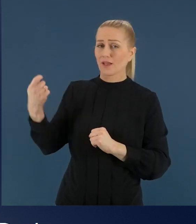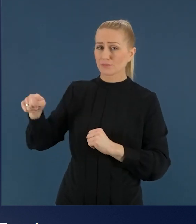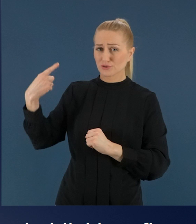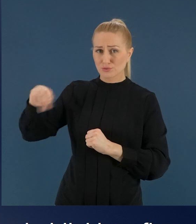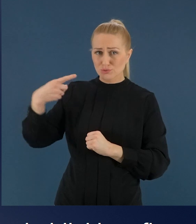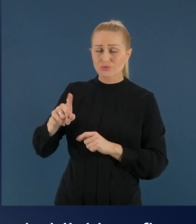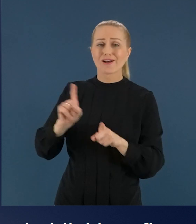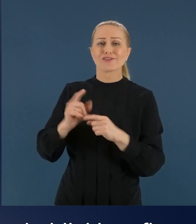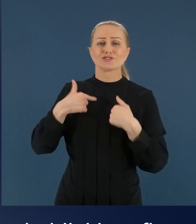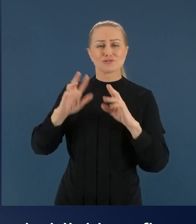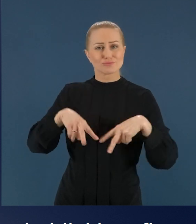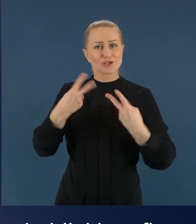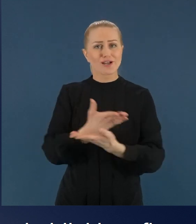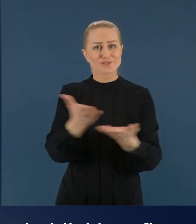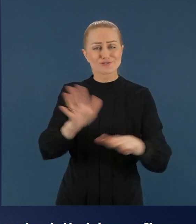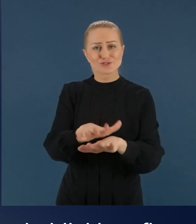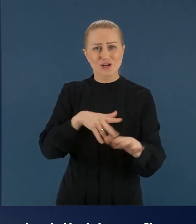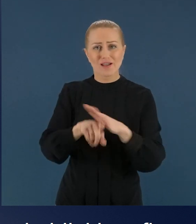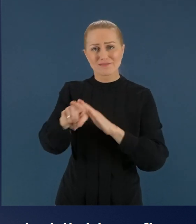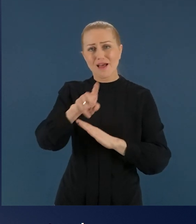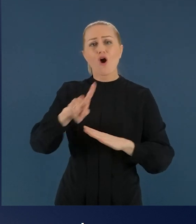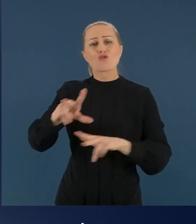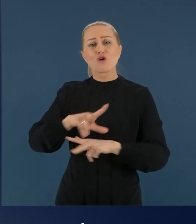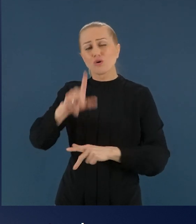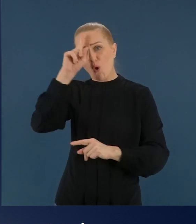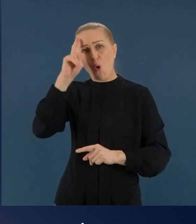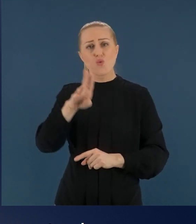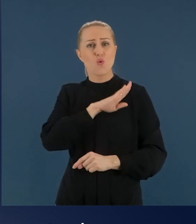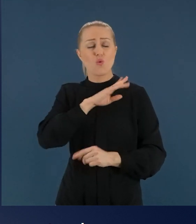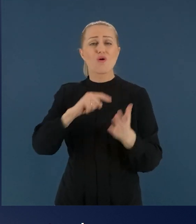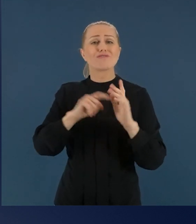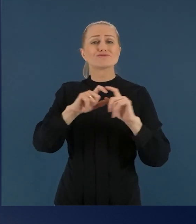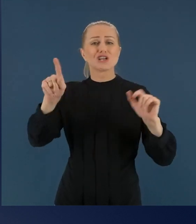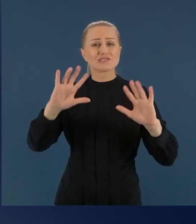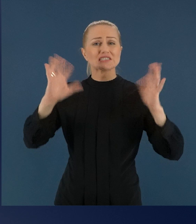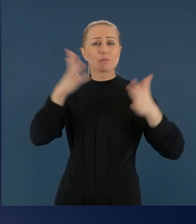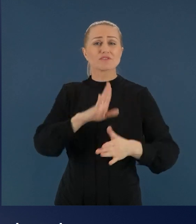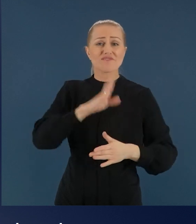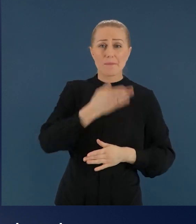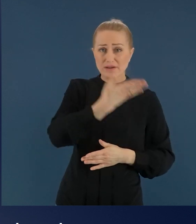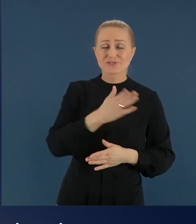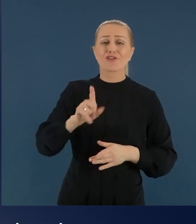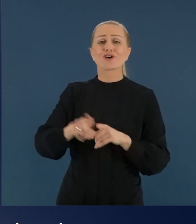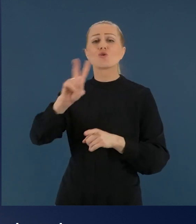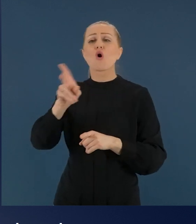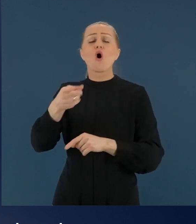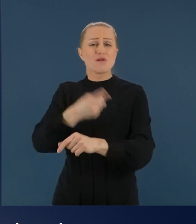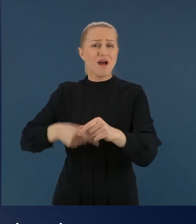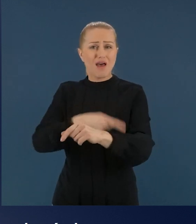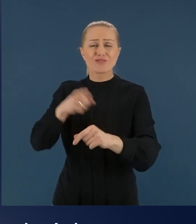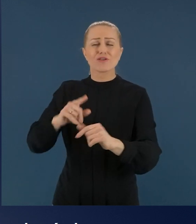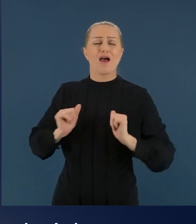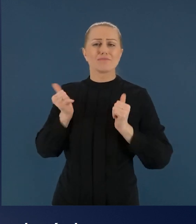prezydenta Andrzeja Dudy chciałem przekazać wyrazy współczucia bliskim ofiar wczorajszych zamieszek w Waszyngtonie, a wszystkim poszkodowanym życzyć szybkiego powrotu do